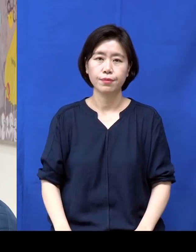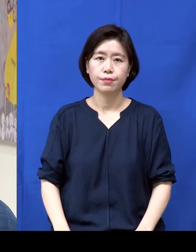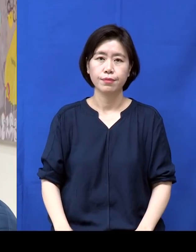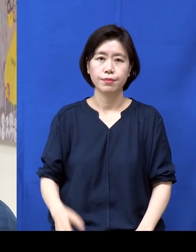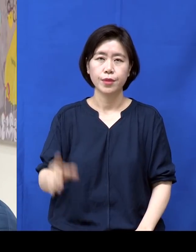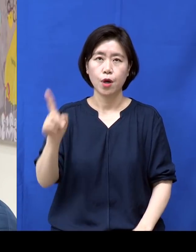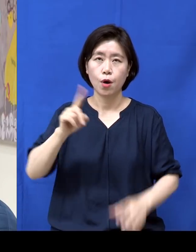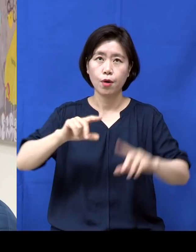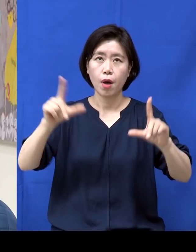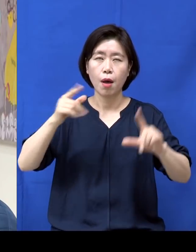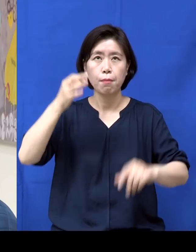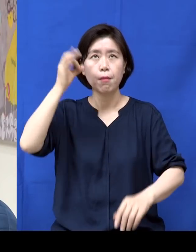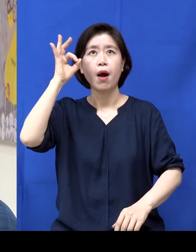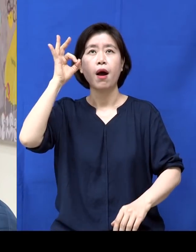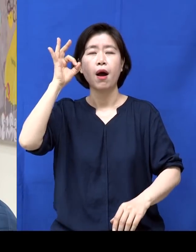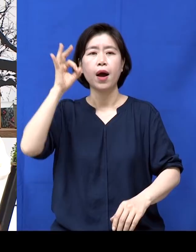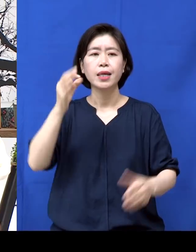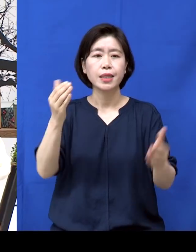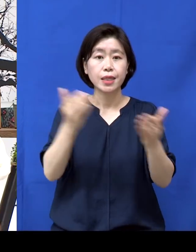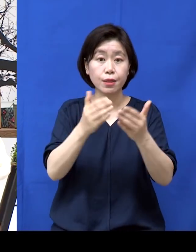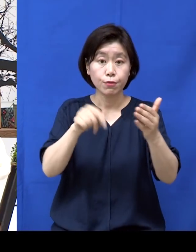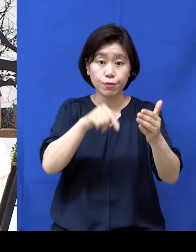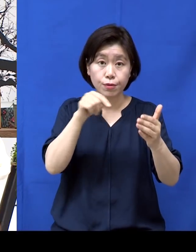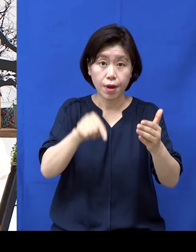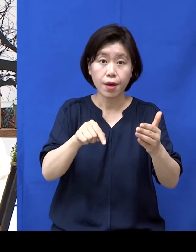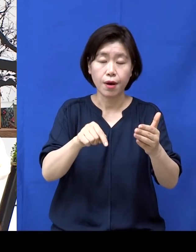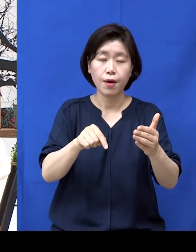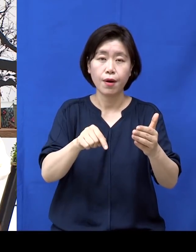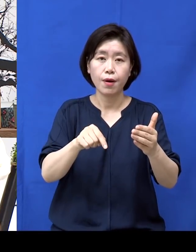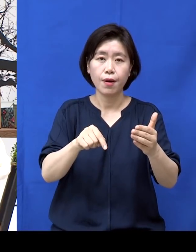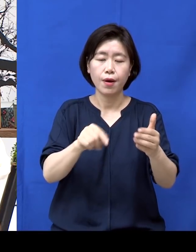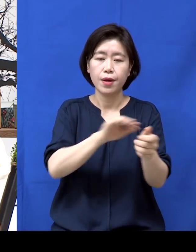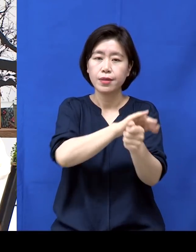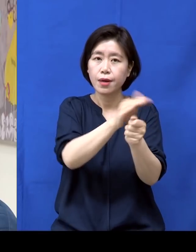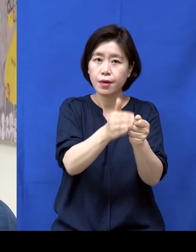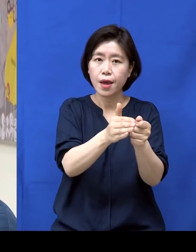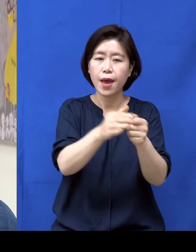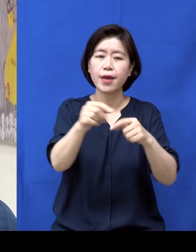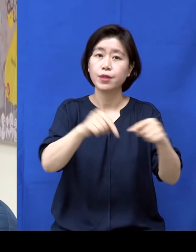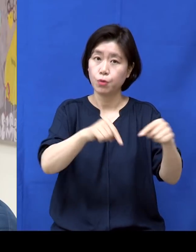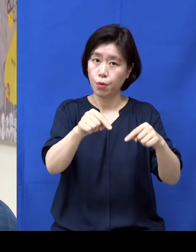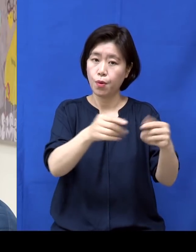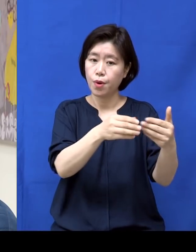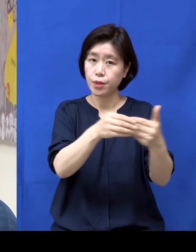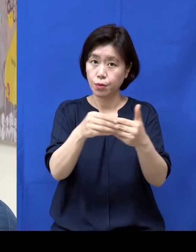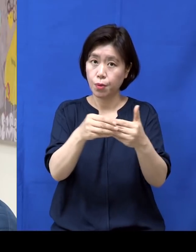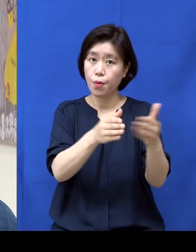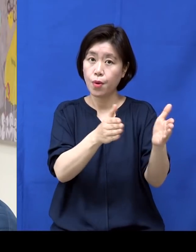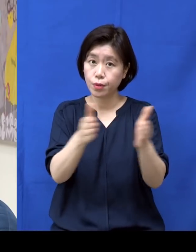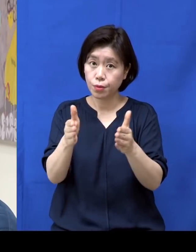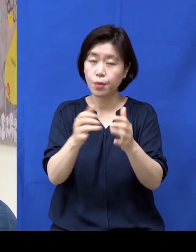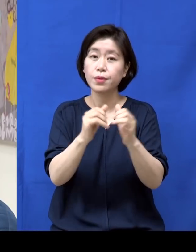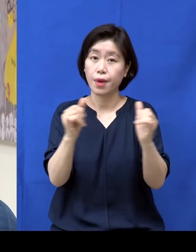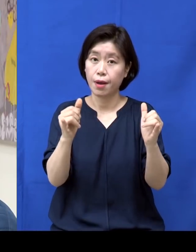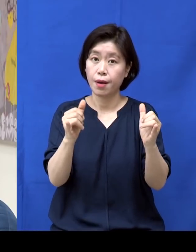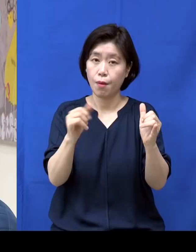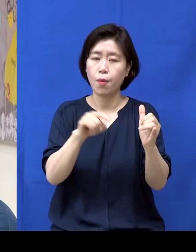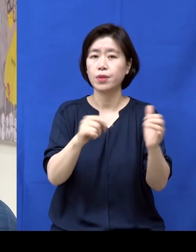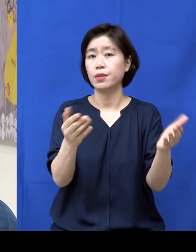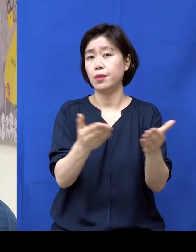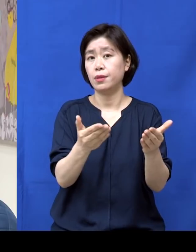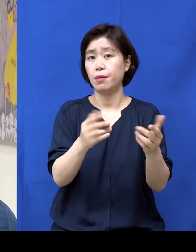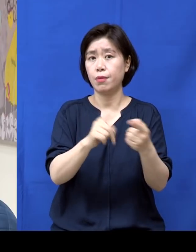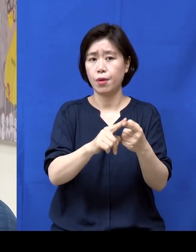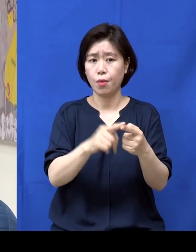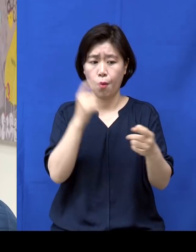장례지도사라는 일이 이렇게 확 와닿은 거예요. 네. 그래서 2학년 마치고 3학년 마지막